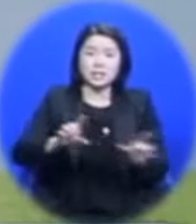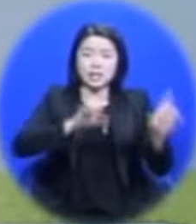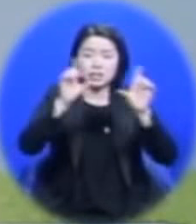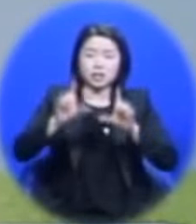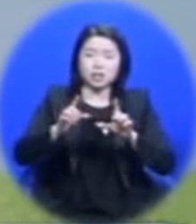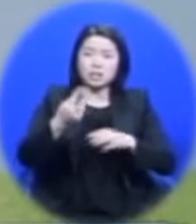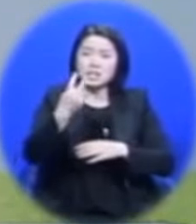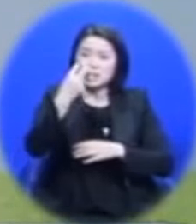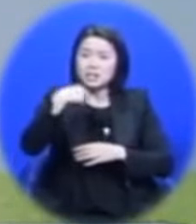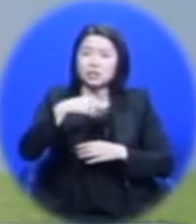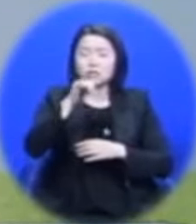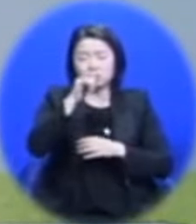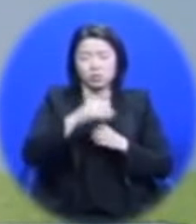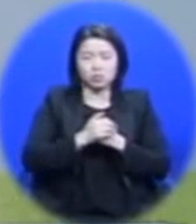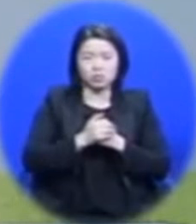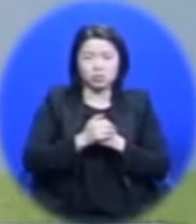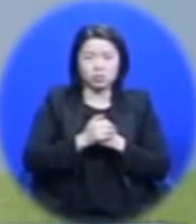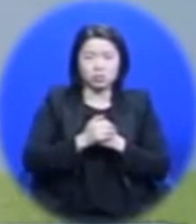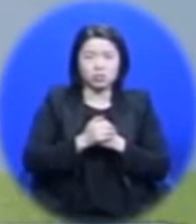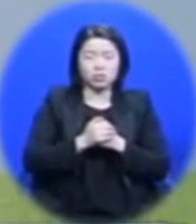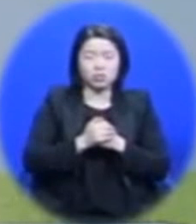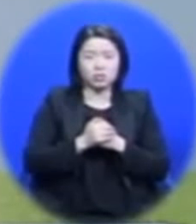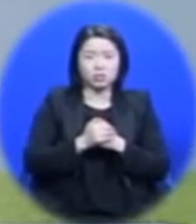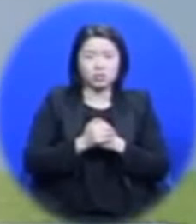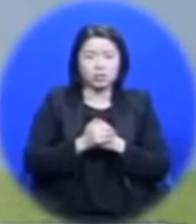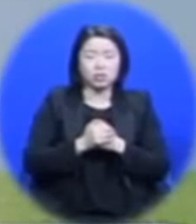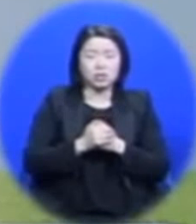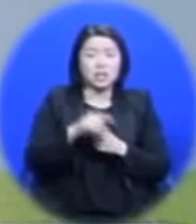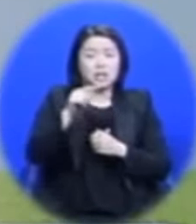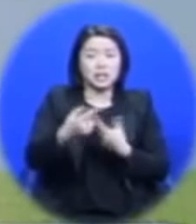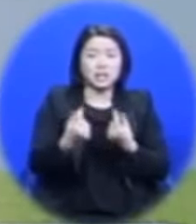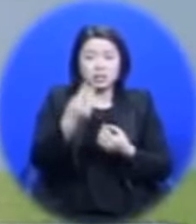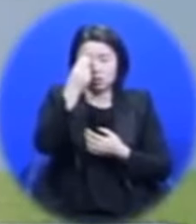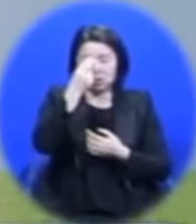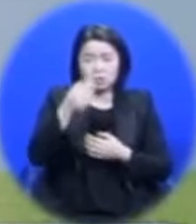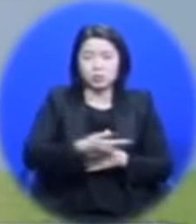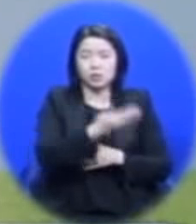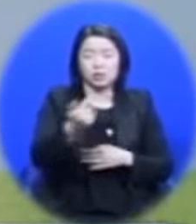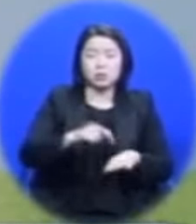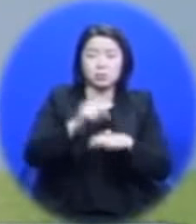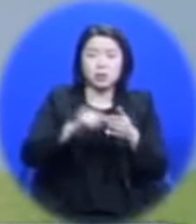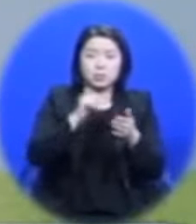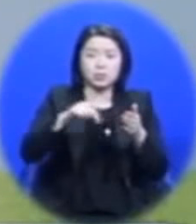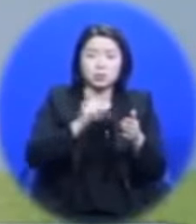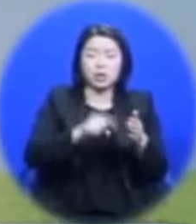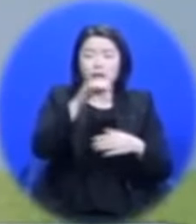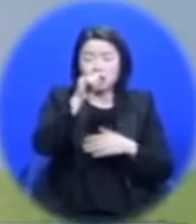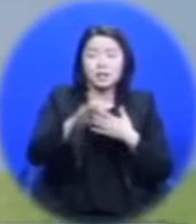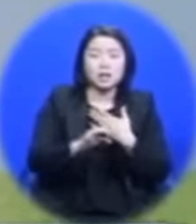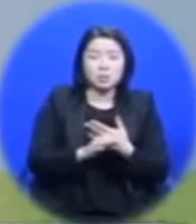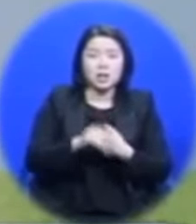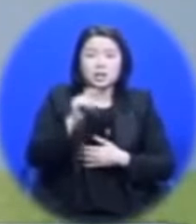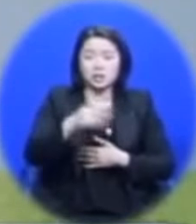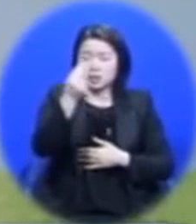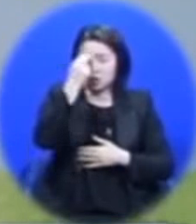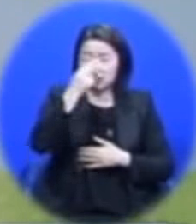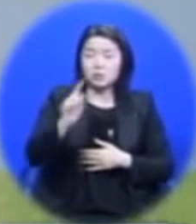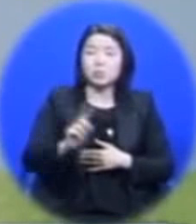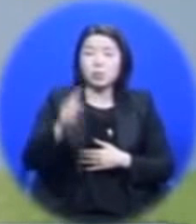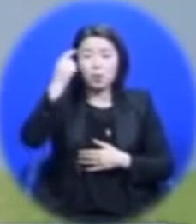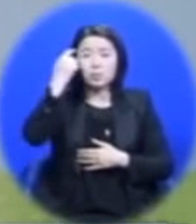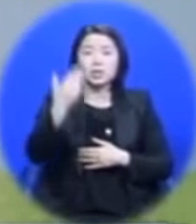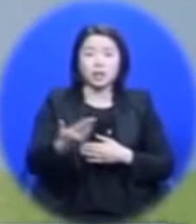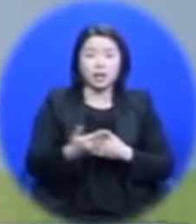이중적이야. 여러분, 이런 근심이 여러분 속에, 마음 속에 있다면 그 근심이